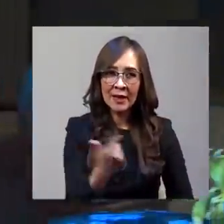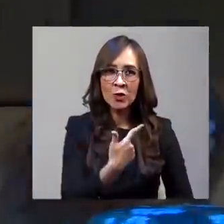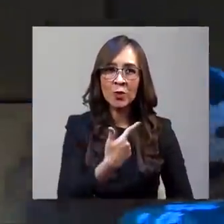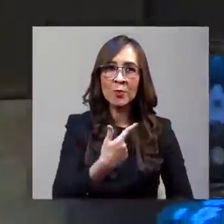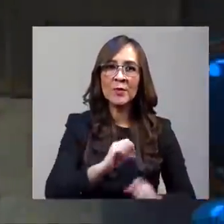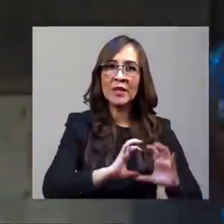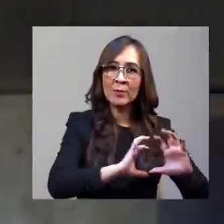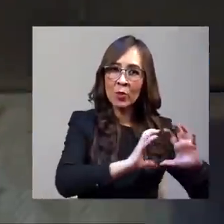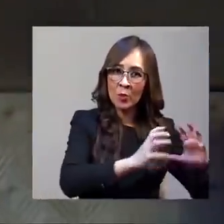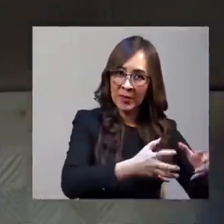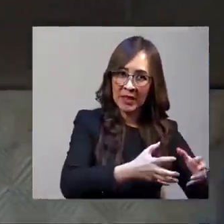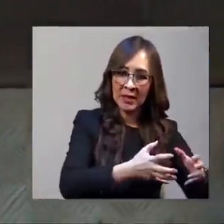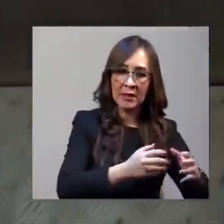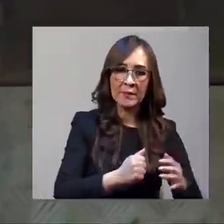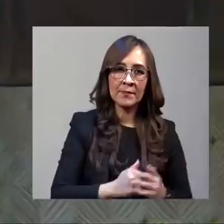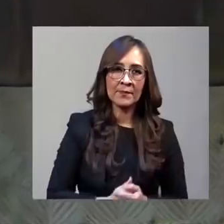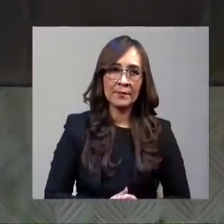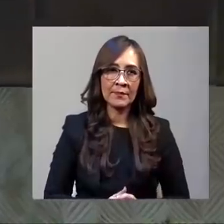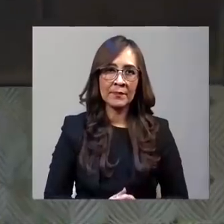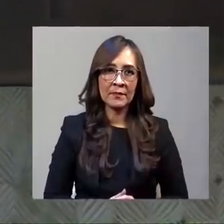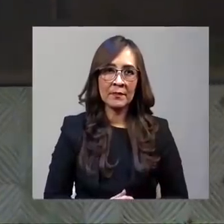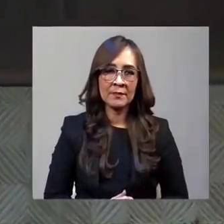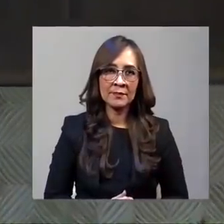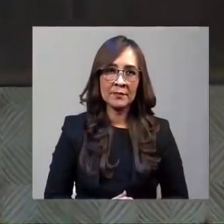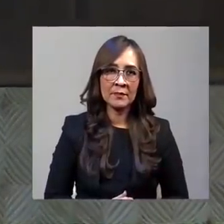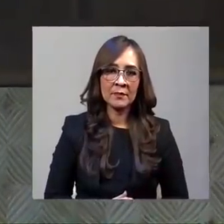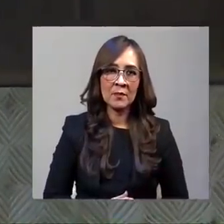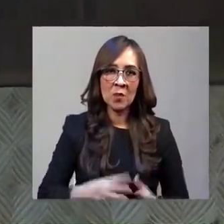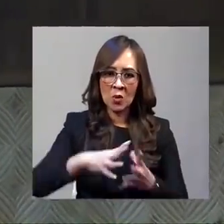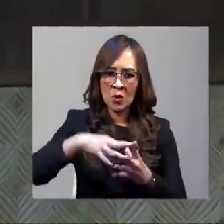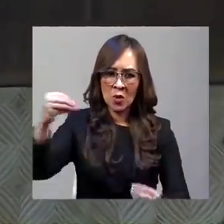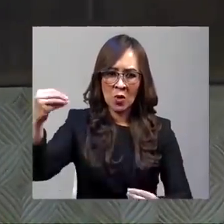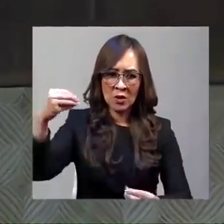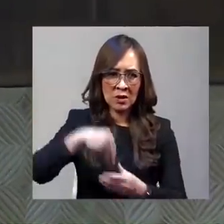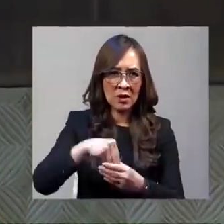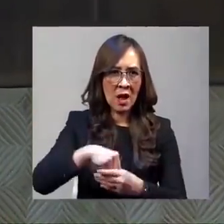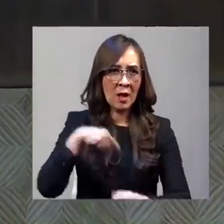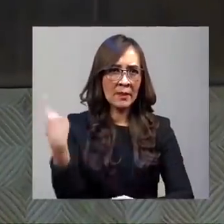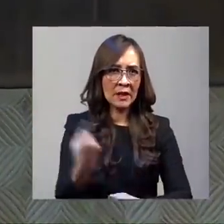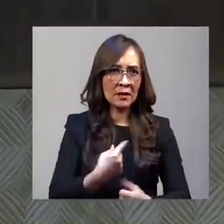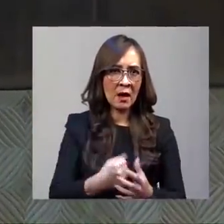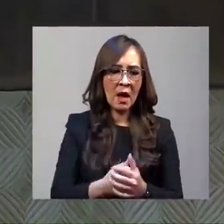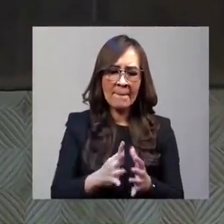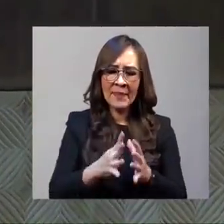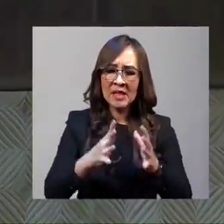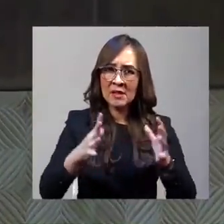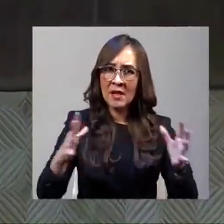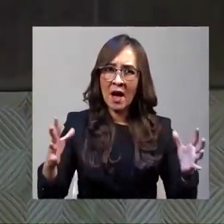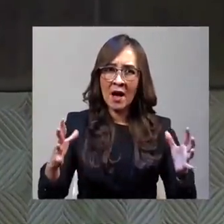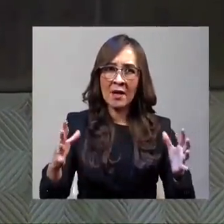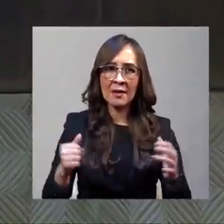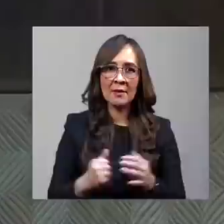menghadapi hal-hal yang menyakitkan, menghadapi pengkhianatan. Tapi roh di dalam kita lebih besar dari roh yang dalam dunia ini. Dan Alkitab berkata inilah kemenangan yang mengalahkan dunia